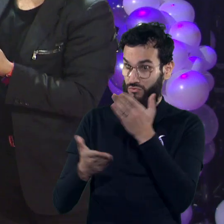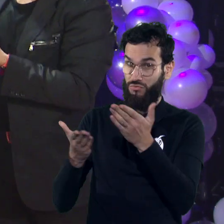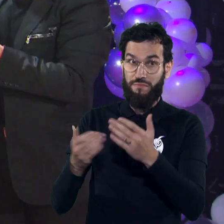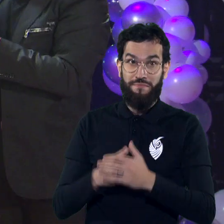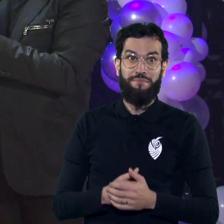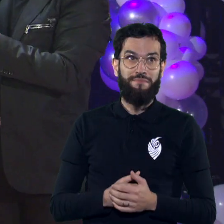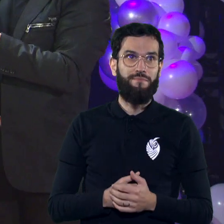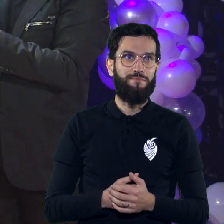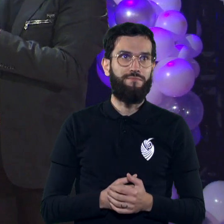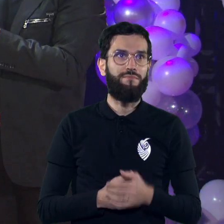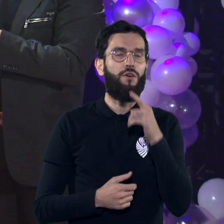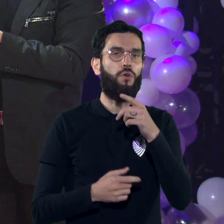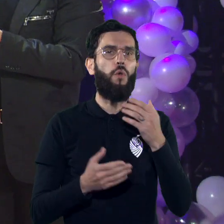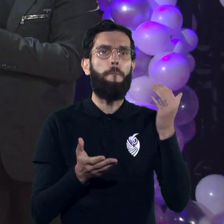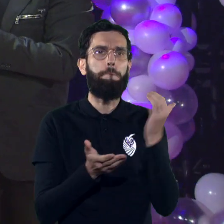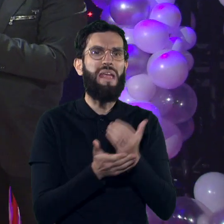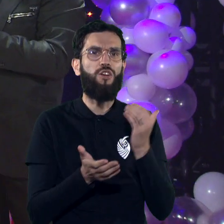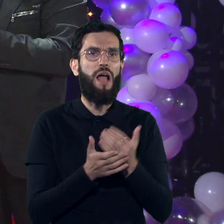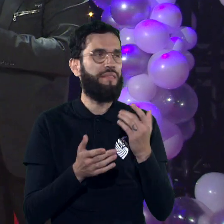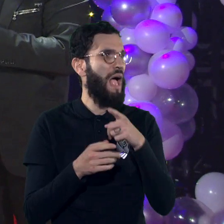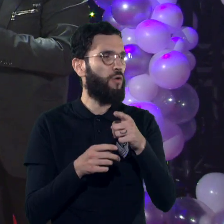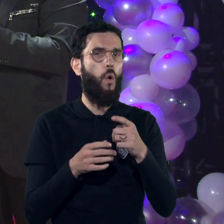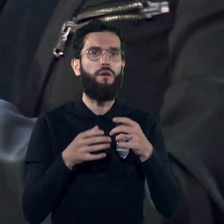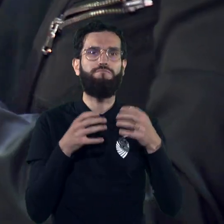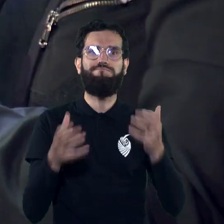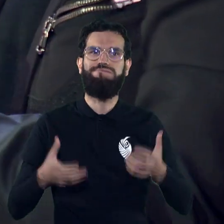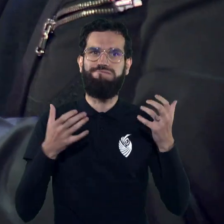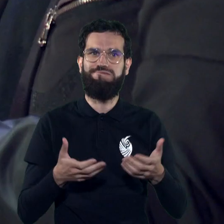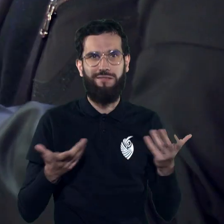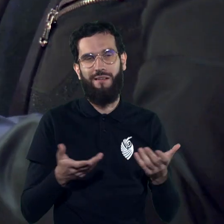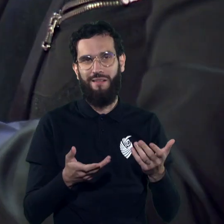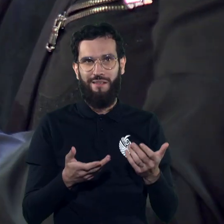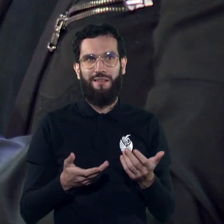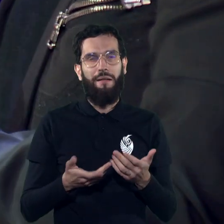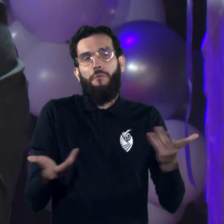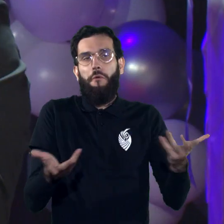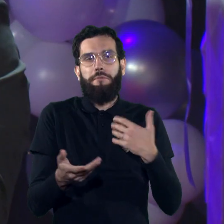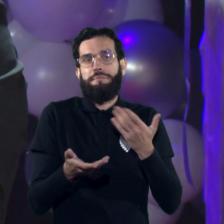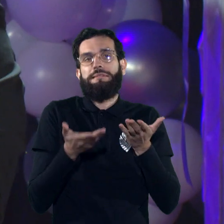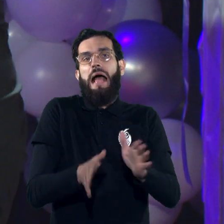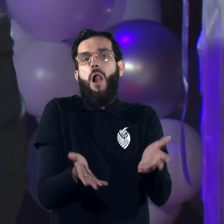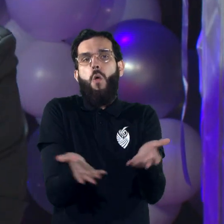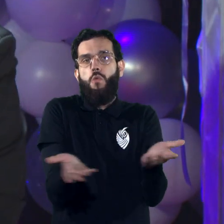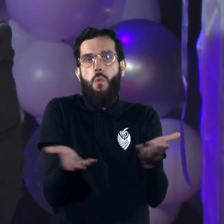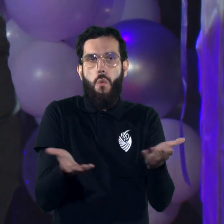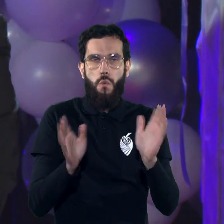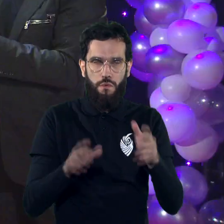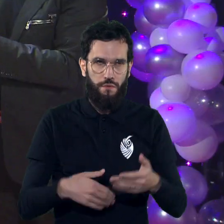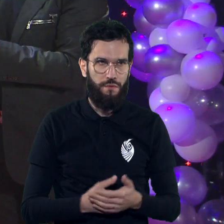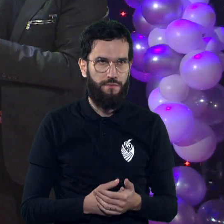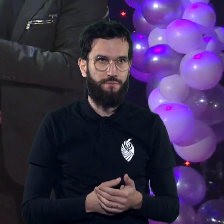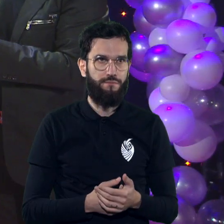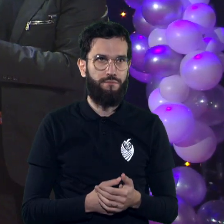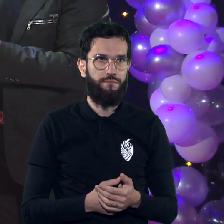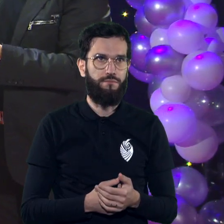tomuto hovorím, že to je také ako, by som povedal, miešanie na divoko. Hej, aj majster tesár sa utne, chápeš? Výborne, výborne. Zamiešané, tam není moja, to je v poriadku.